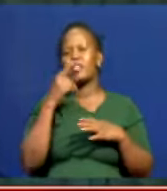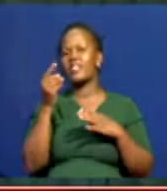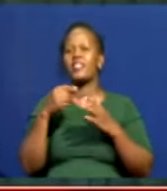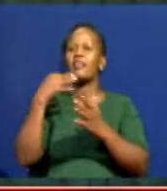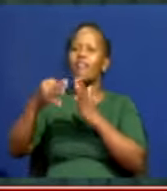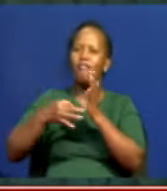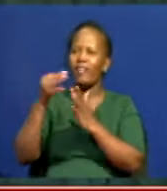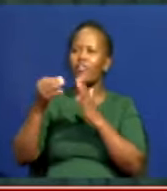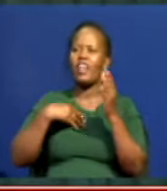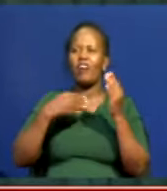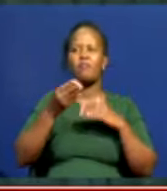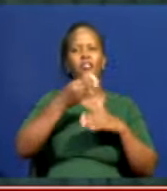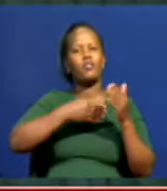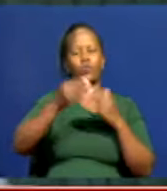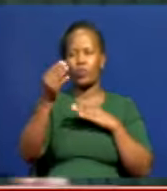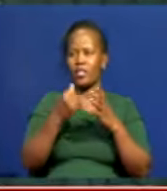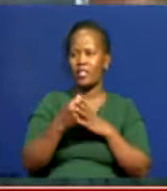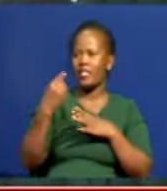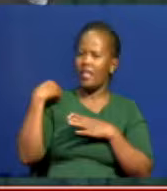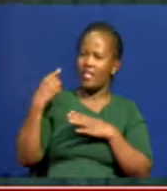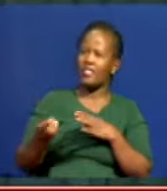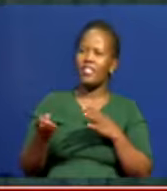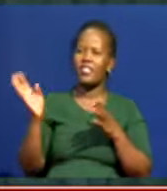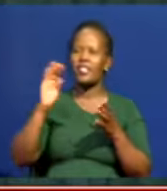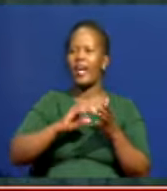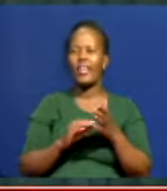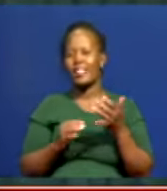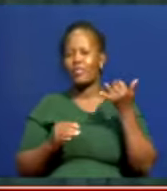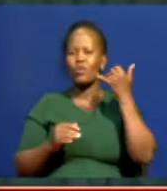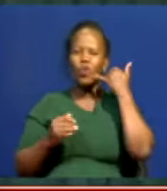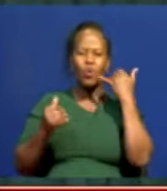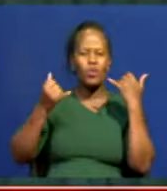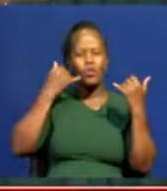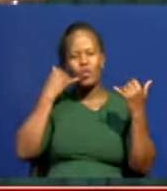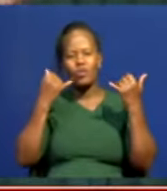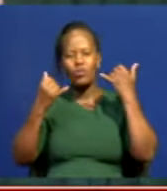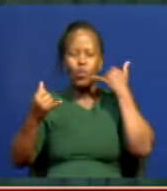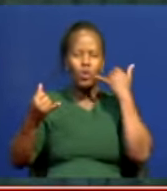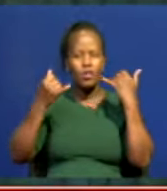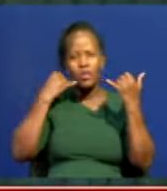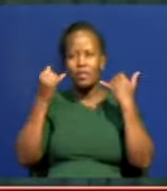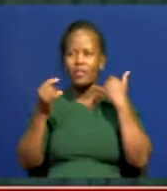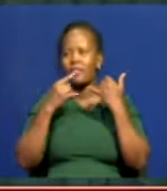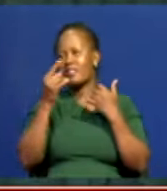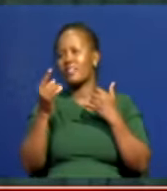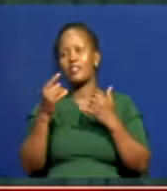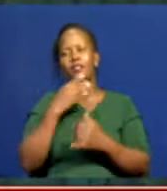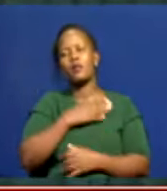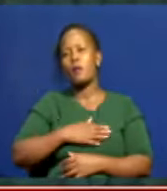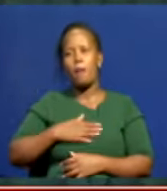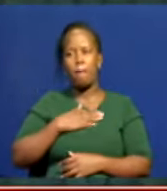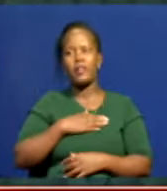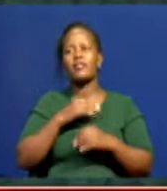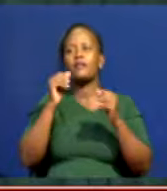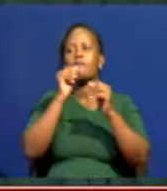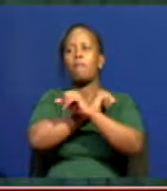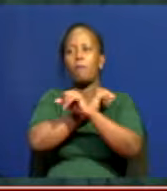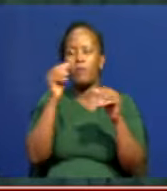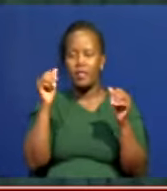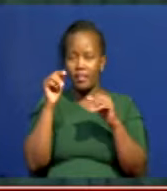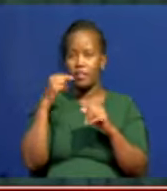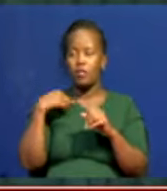kimeenda. Juhili wakanipigia simu, wanasema wazungu ni wakala singa wako kwa factory. Mheshimiwa Rais, nafikiri utaambia watu wao